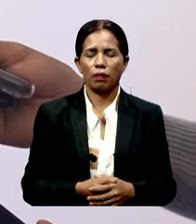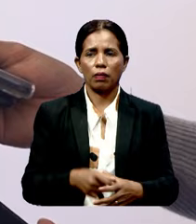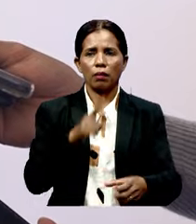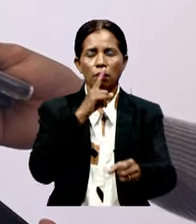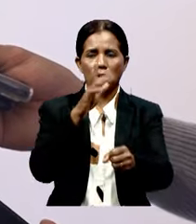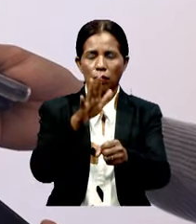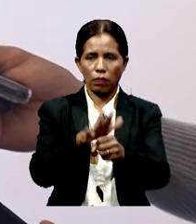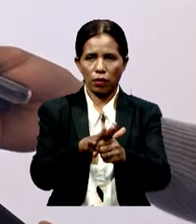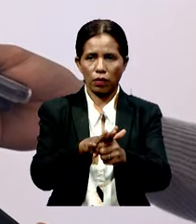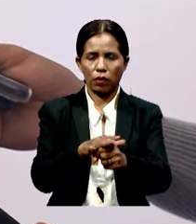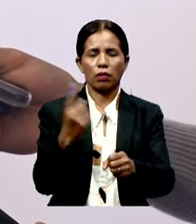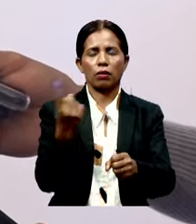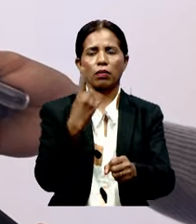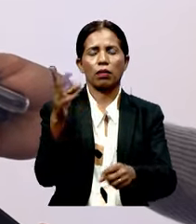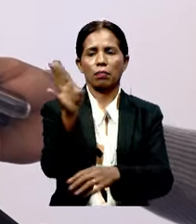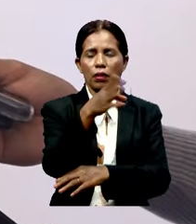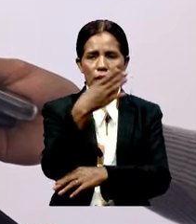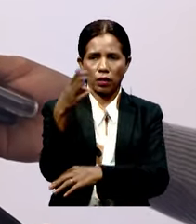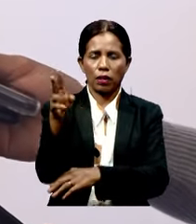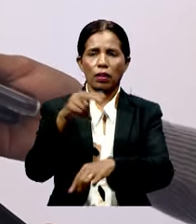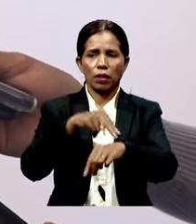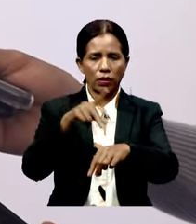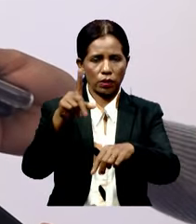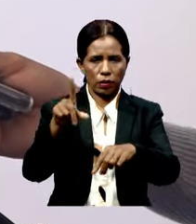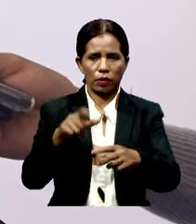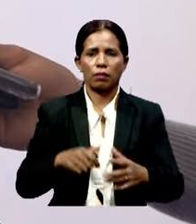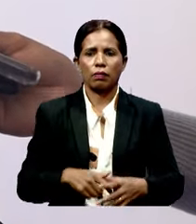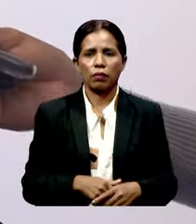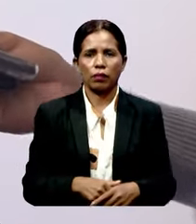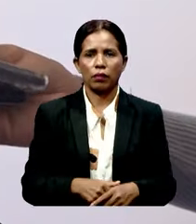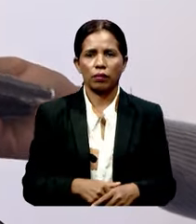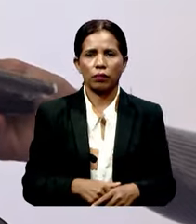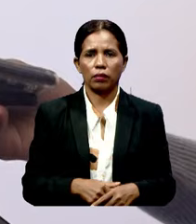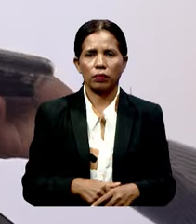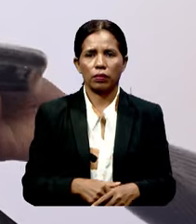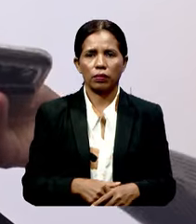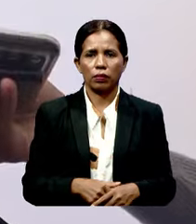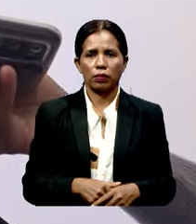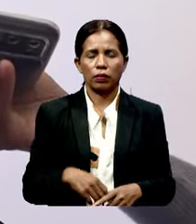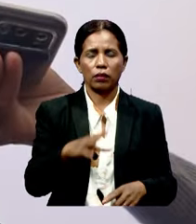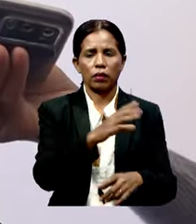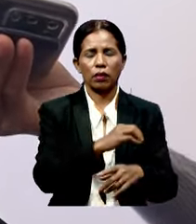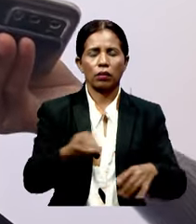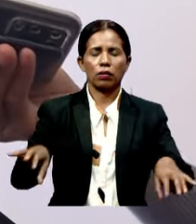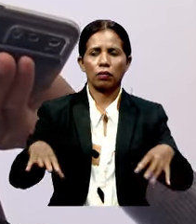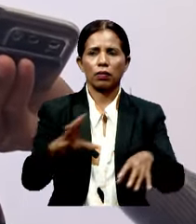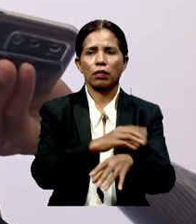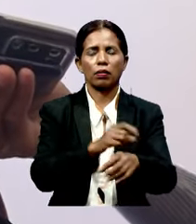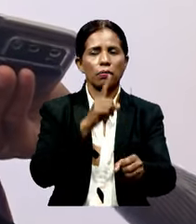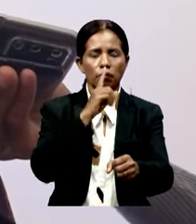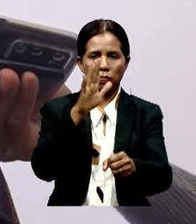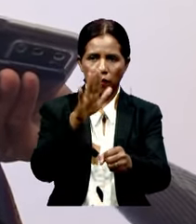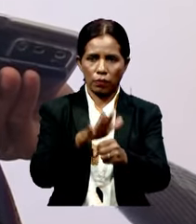giuramento, tem giuramento della bandiera nazionale. E ottama per club di football, non ha il giuramento